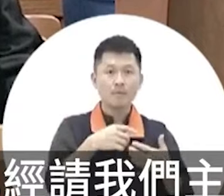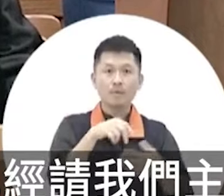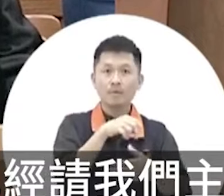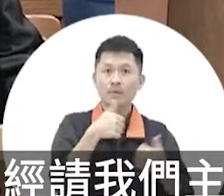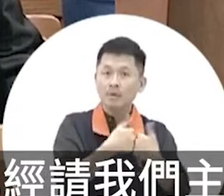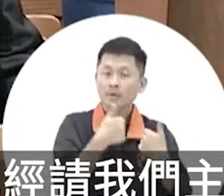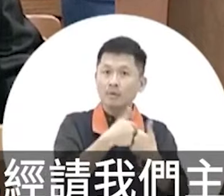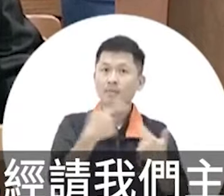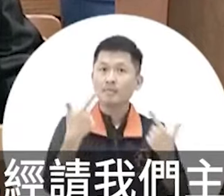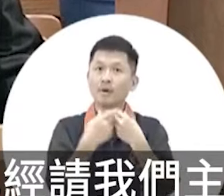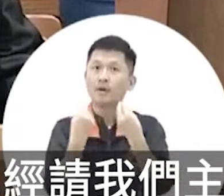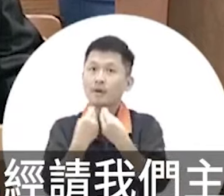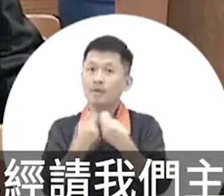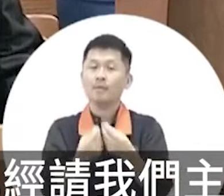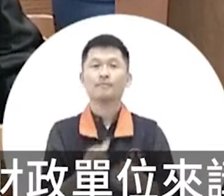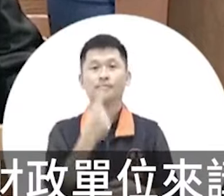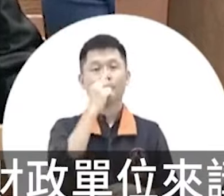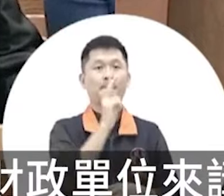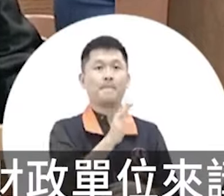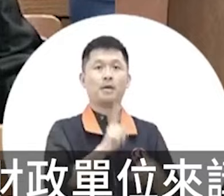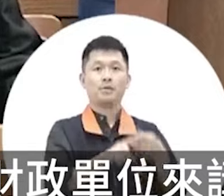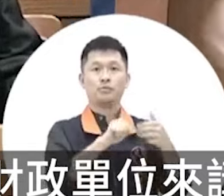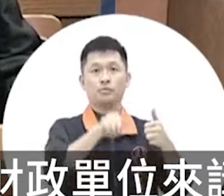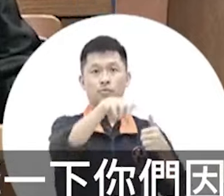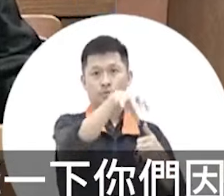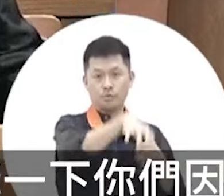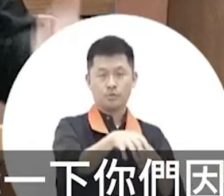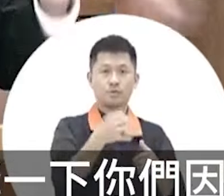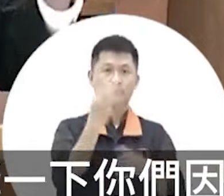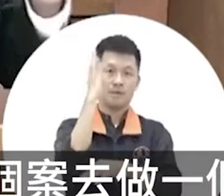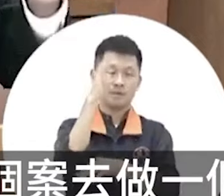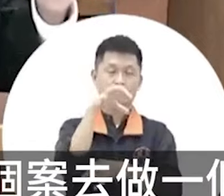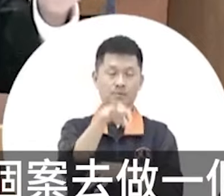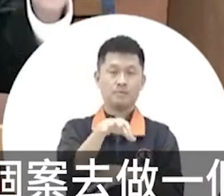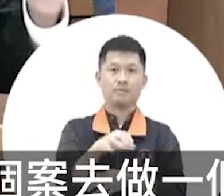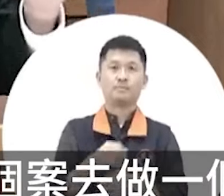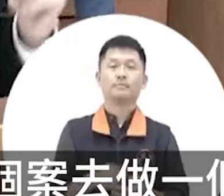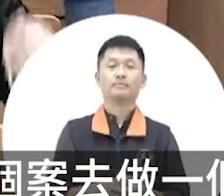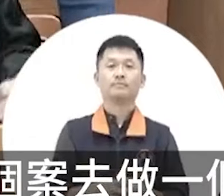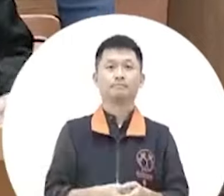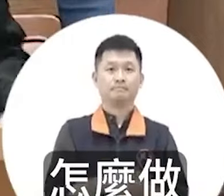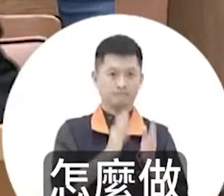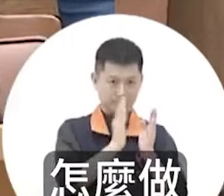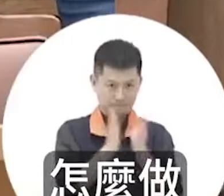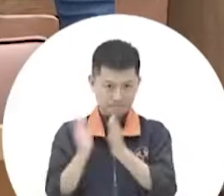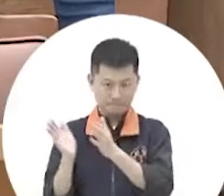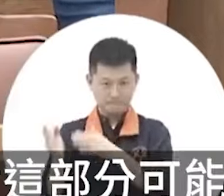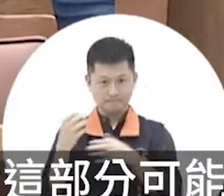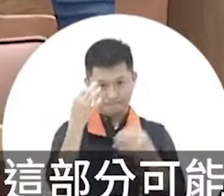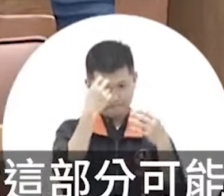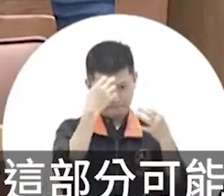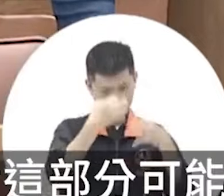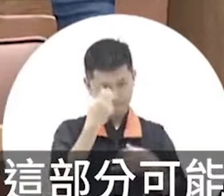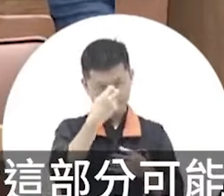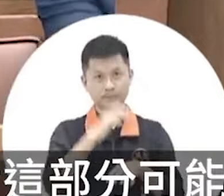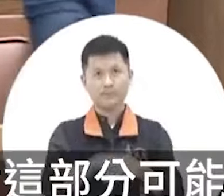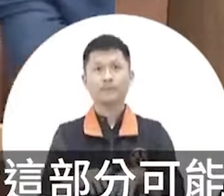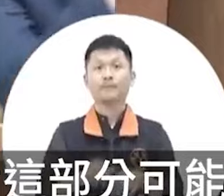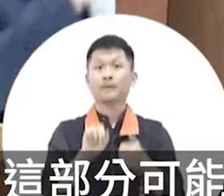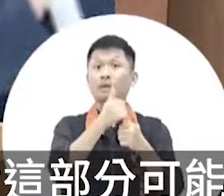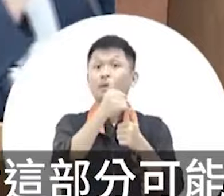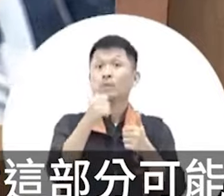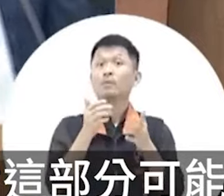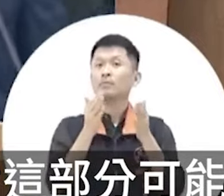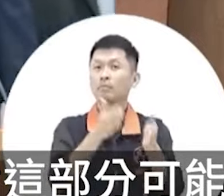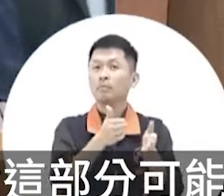我们已经请我们主计单位跟财政单位 跟大家来讲一下，你们因应的 个案各案去做一个检讨， 怎么做？ 其实议员对这部分